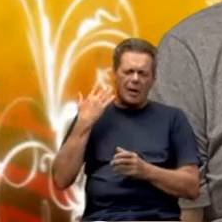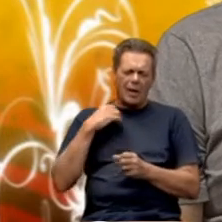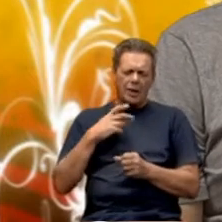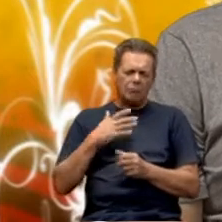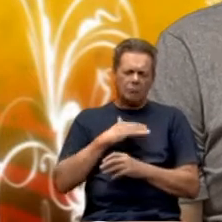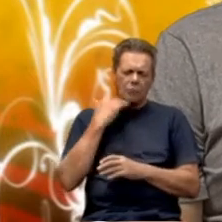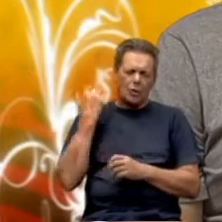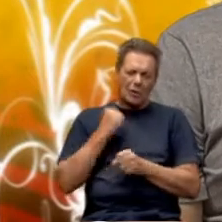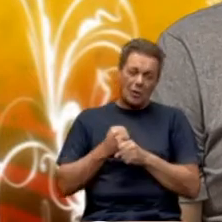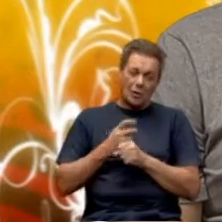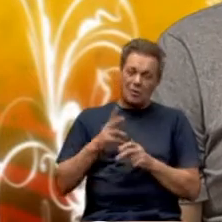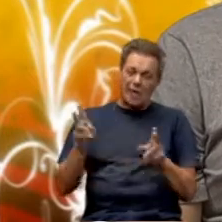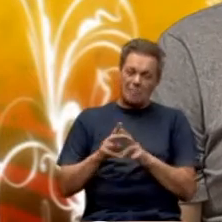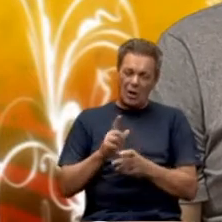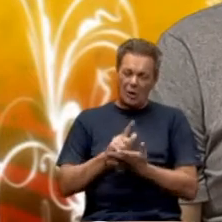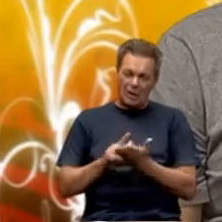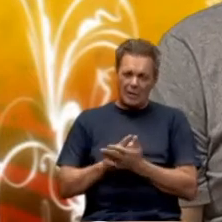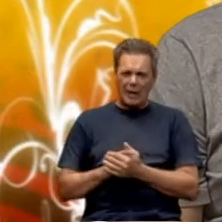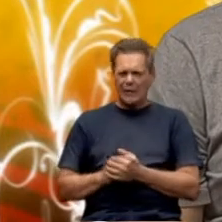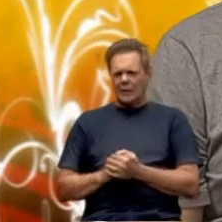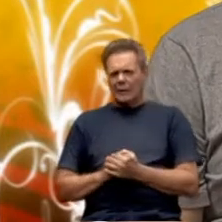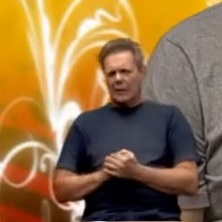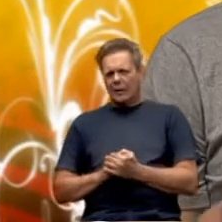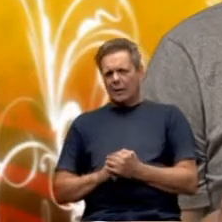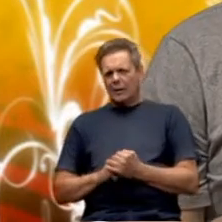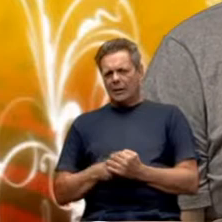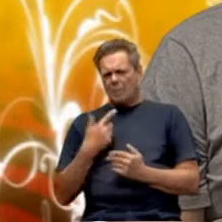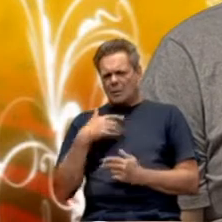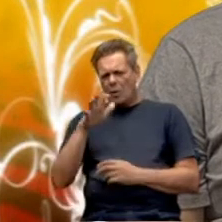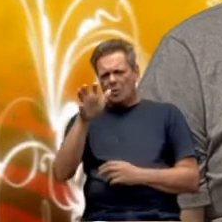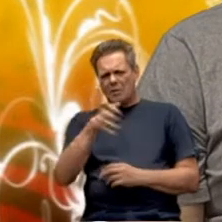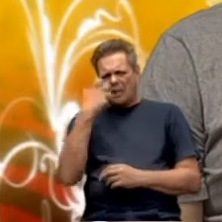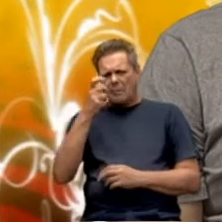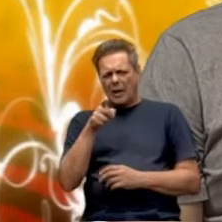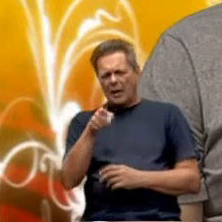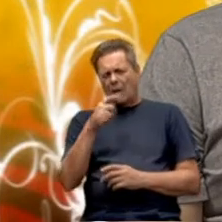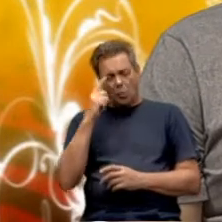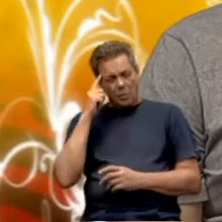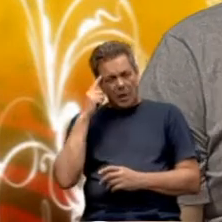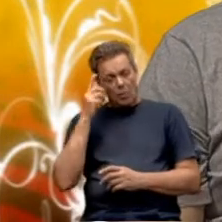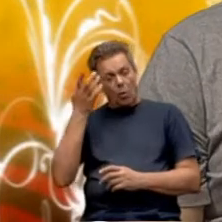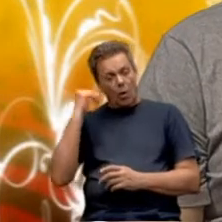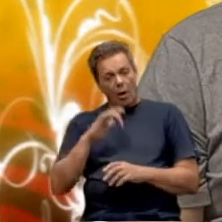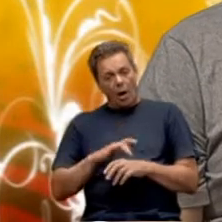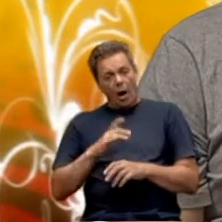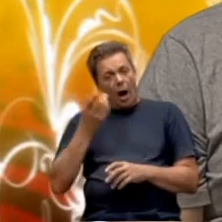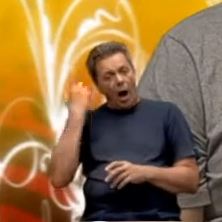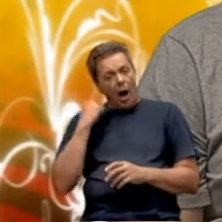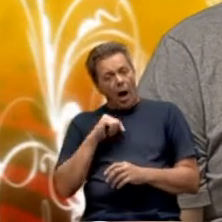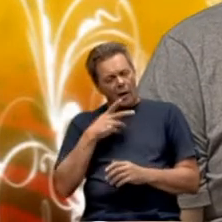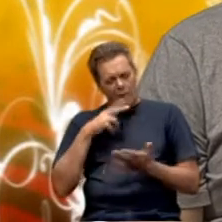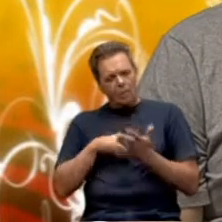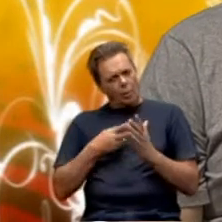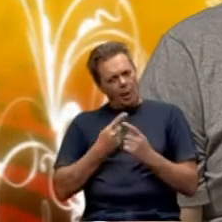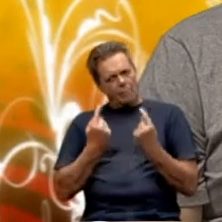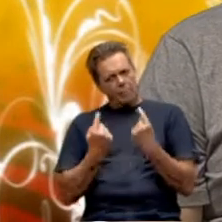vremena. Tako da smo, mogu reći, samo zagrebali malo tu temu. No, međutim, vidjeli smo da problem